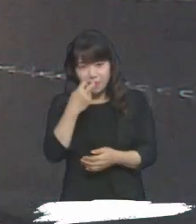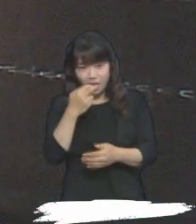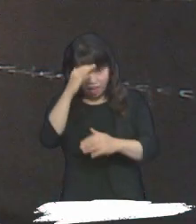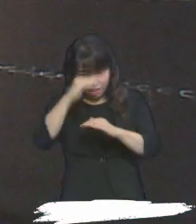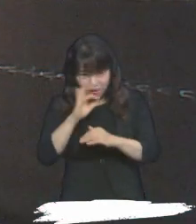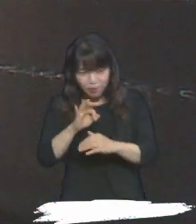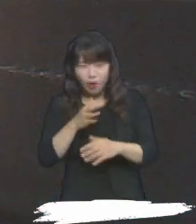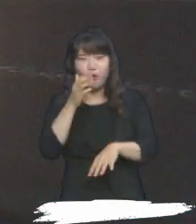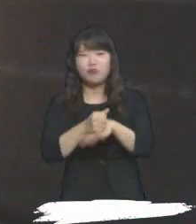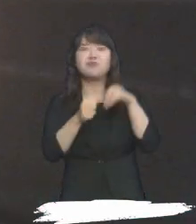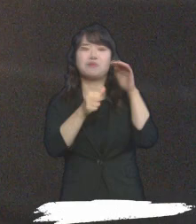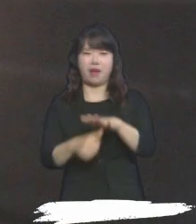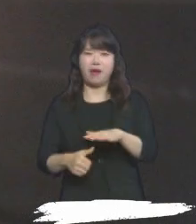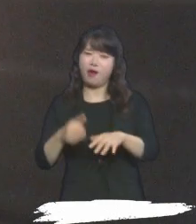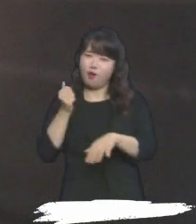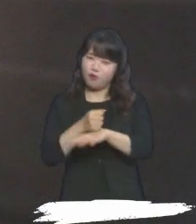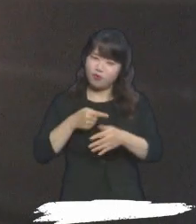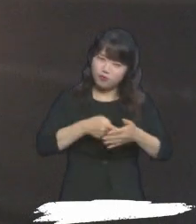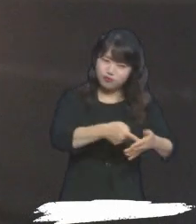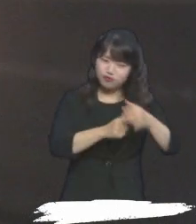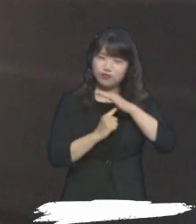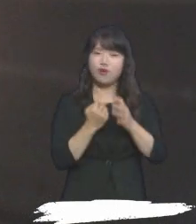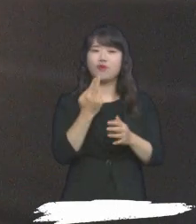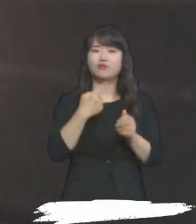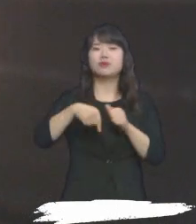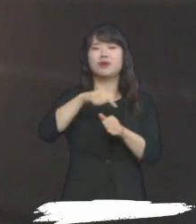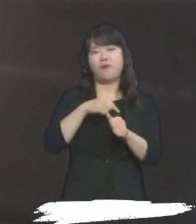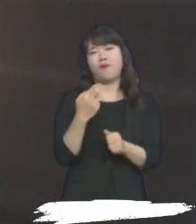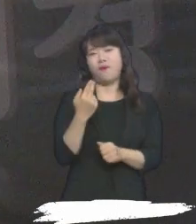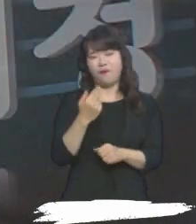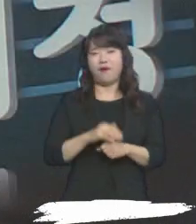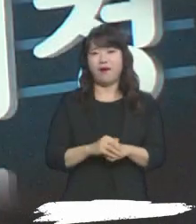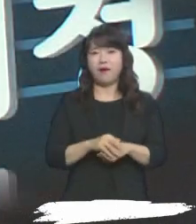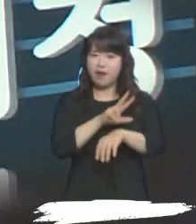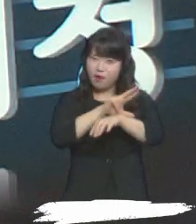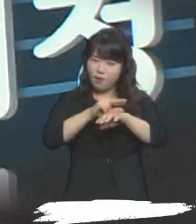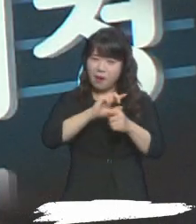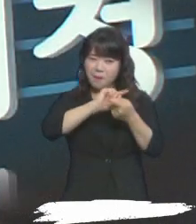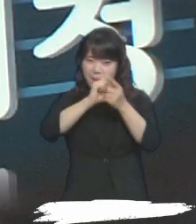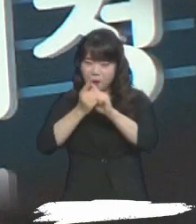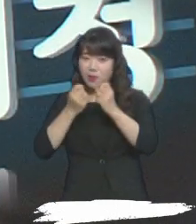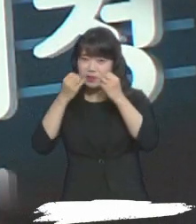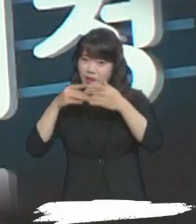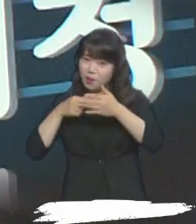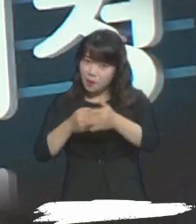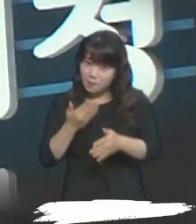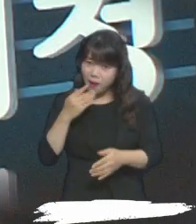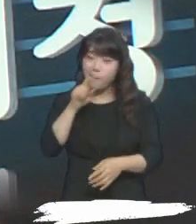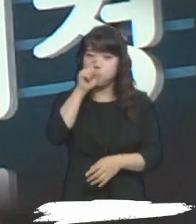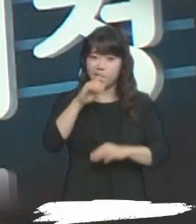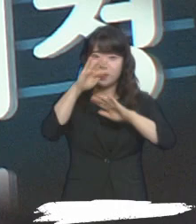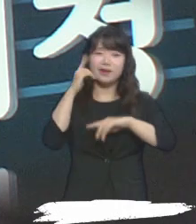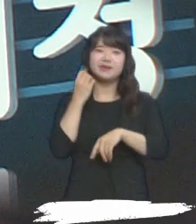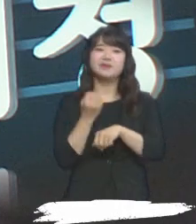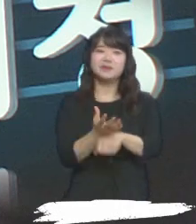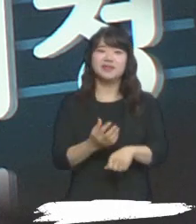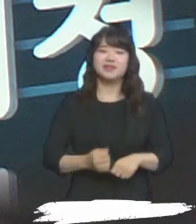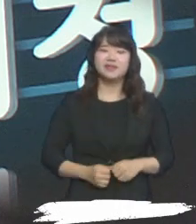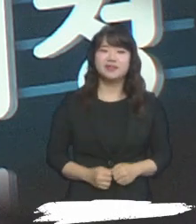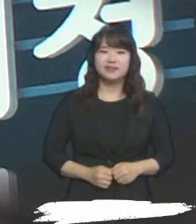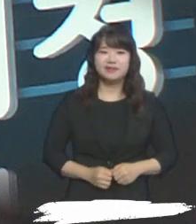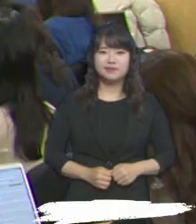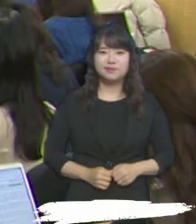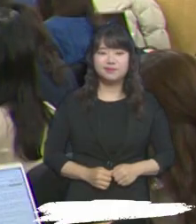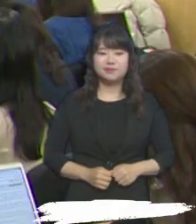운명의 갈림길에 놓였습니다. 자칫 무산될 수도 있는 상황인데 노선을 바꿔 다시 추진될 전망입니다. 김대우 기자입니다.